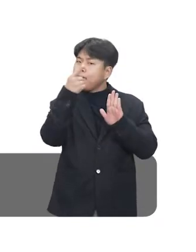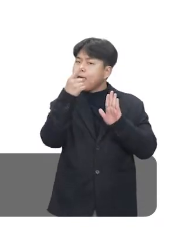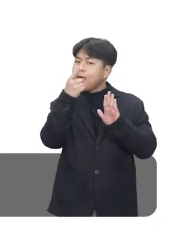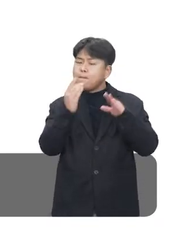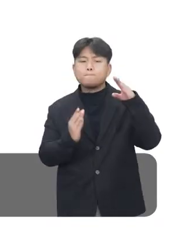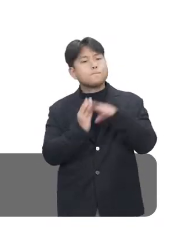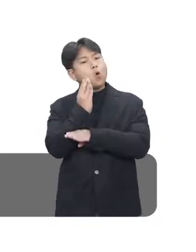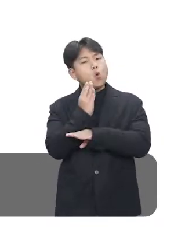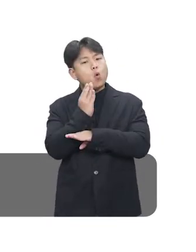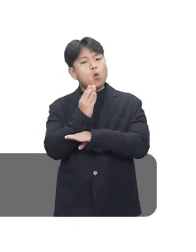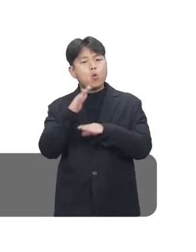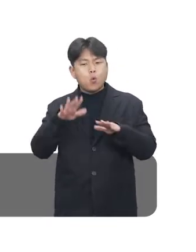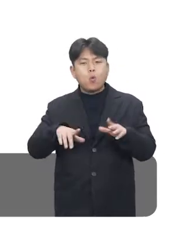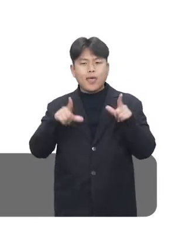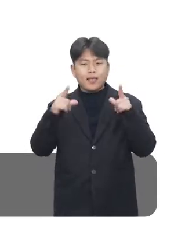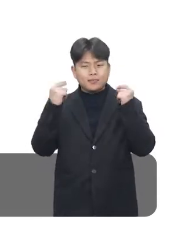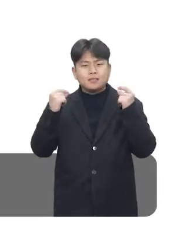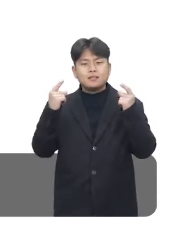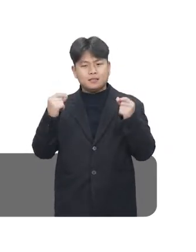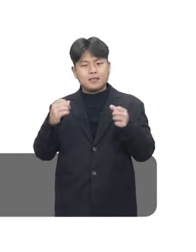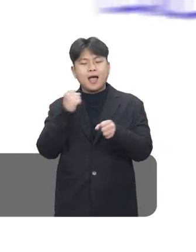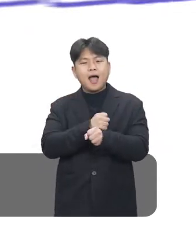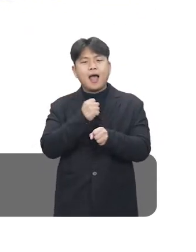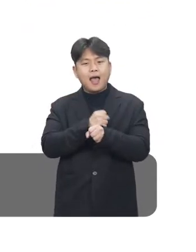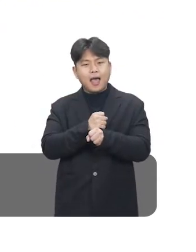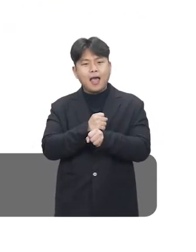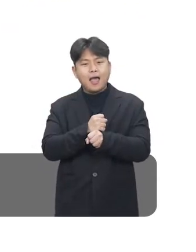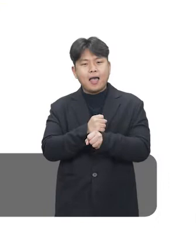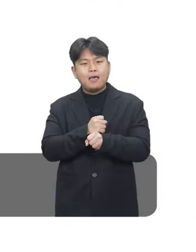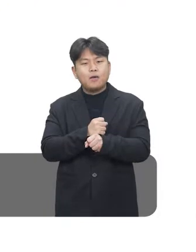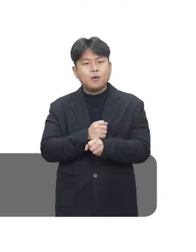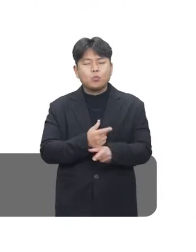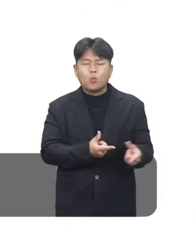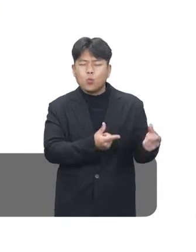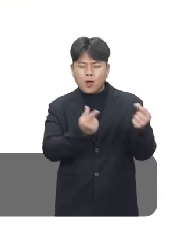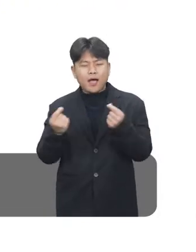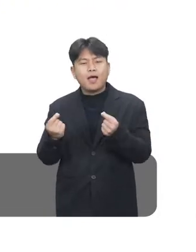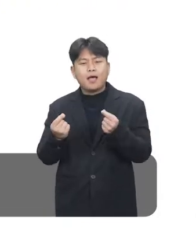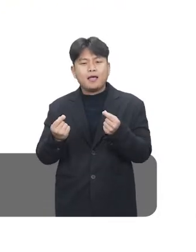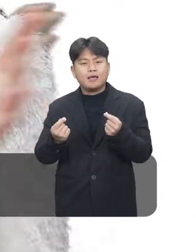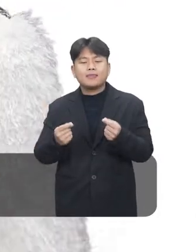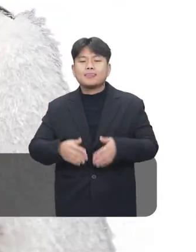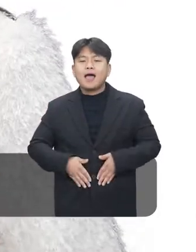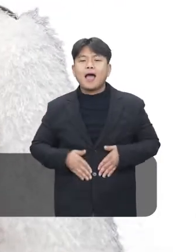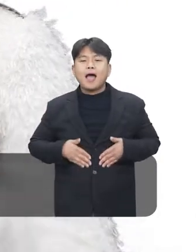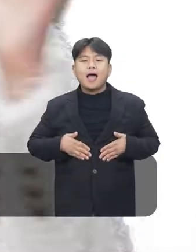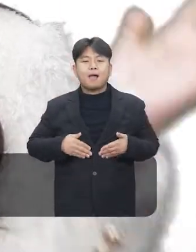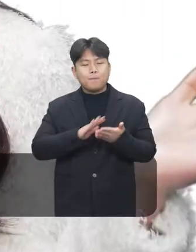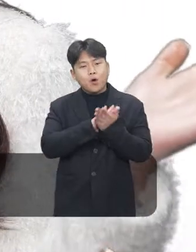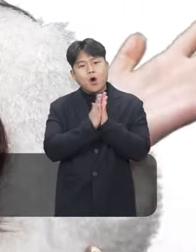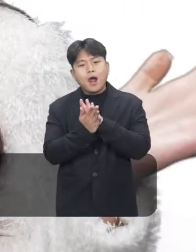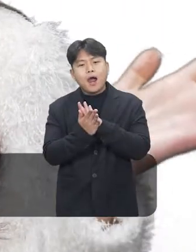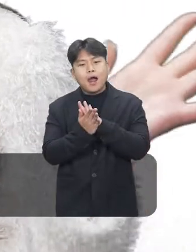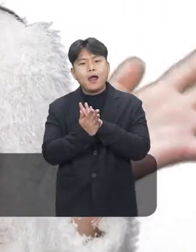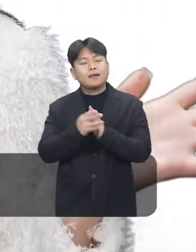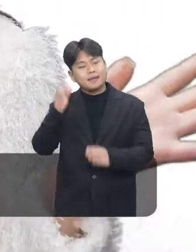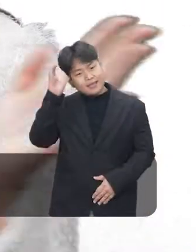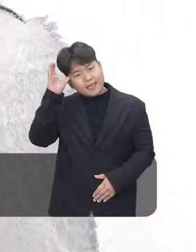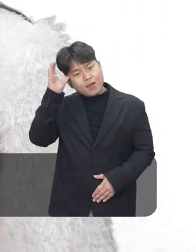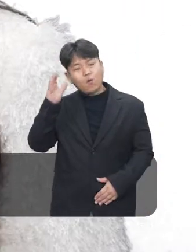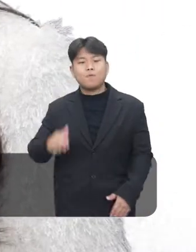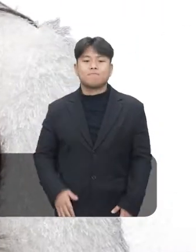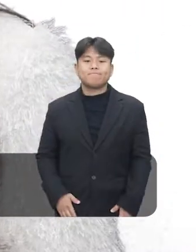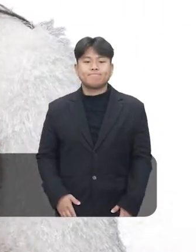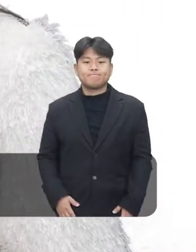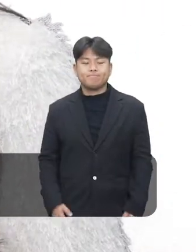훨씬 넘었었는데요. 올해도 나눔의 온적으로 사랑의 온도탑이 팔팔 끓어오르길 안양시민 모두가 따뜻한 겨울을